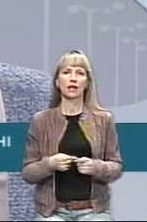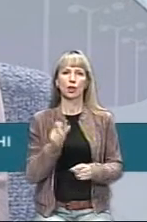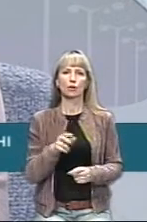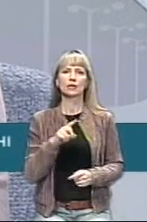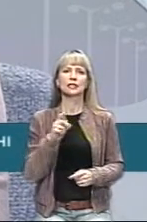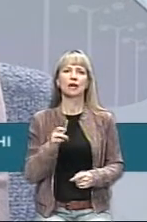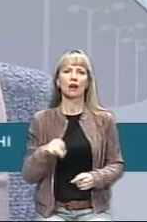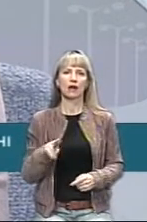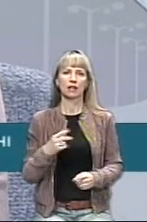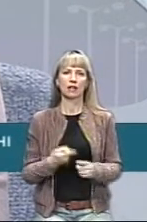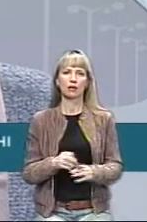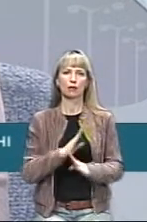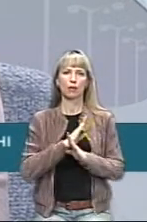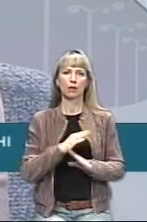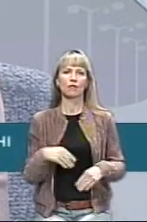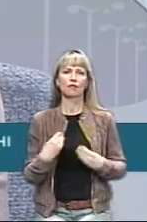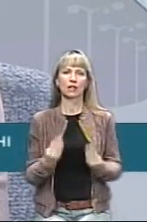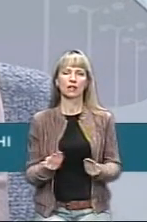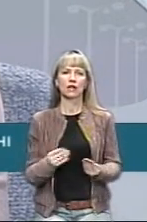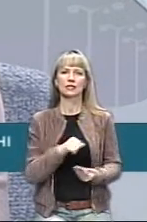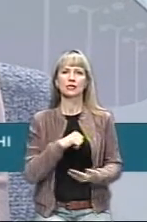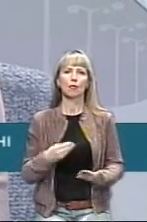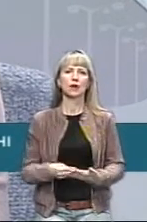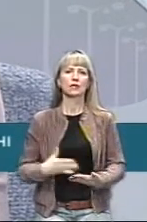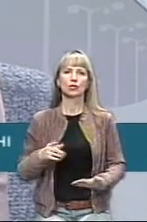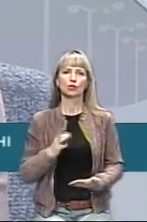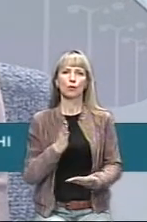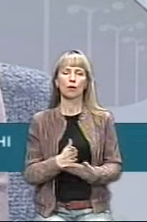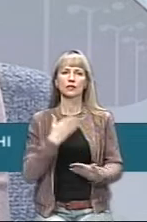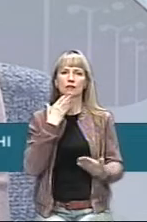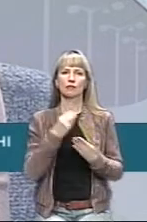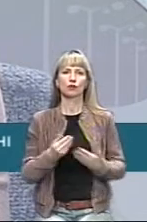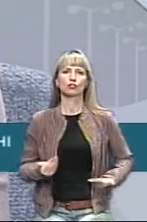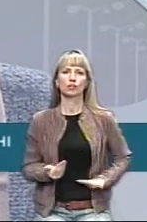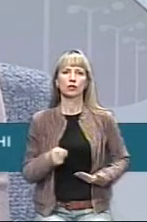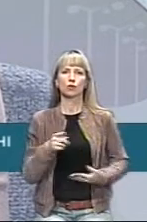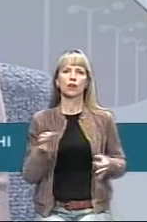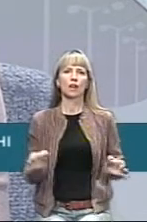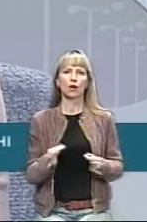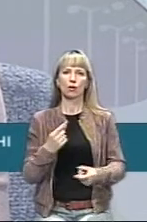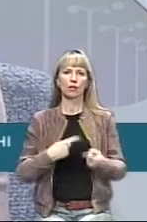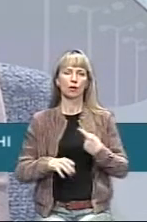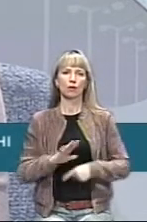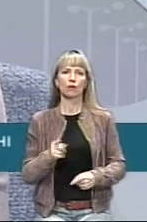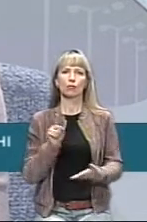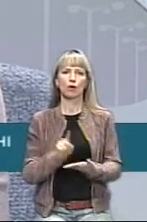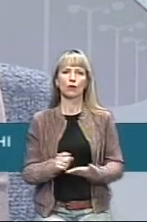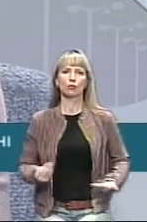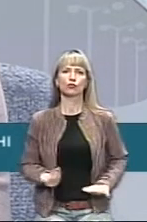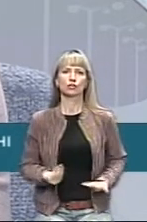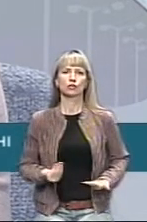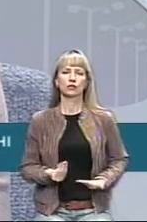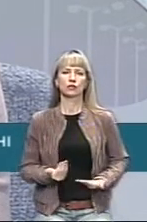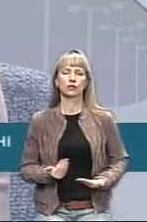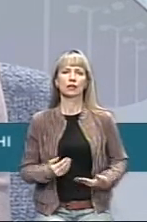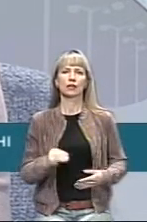заради цього померли, віддали найцінніше, що вони мають своє життя, яке вже не повернеш ніколи. Тому ми повинні прожити це життя і за